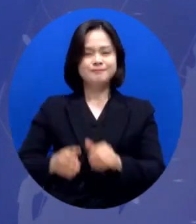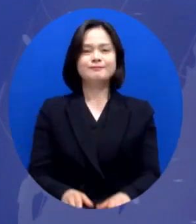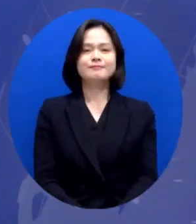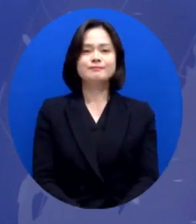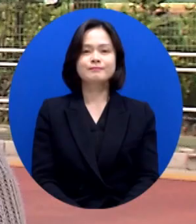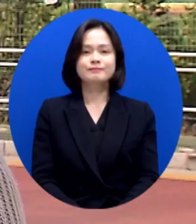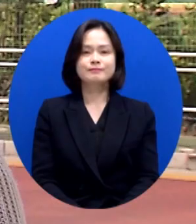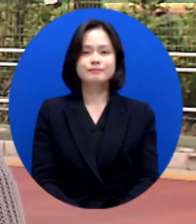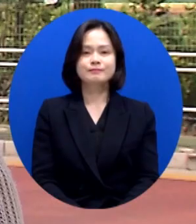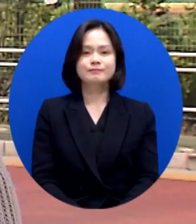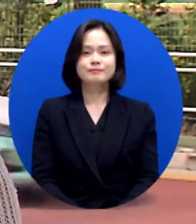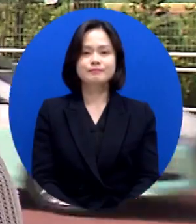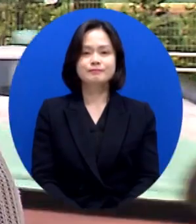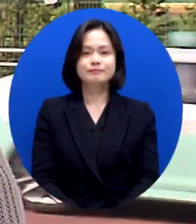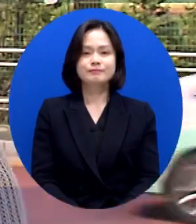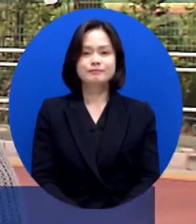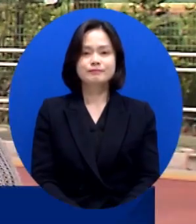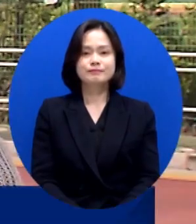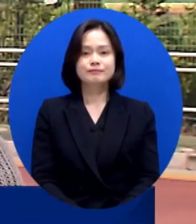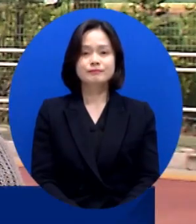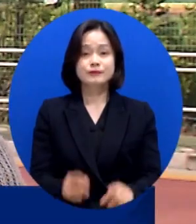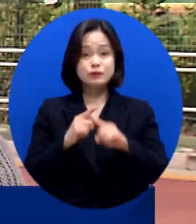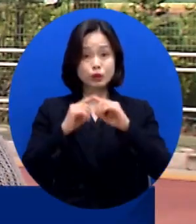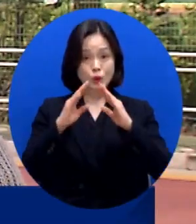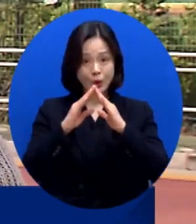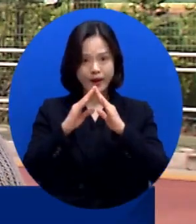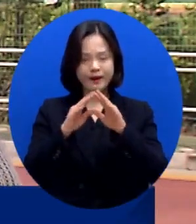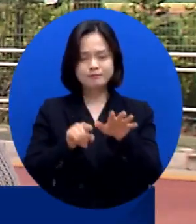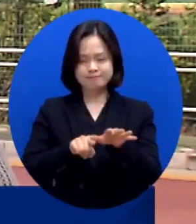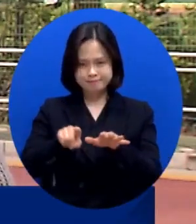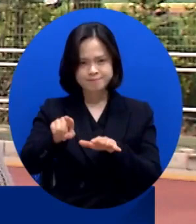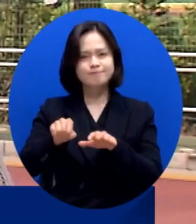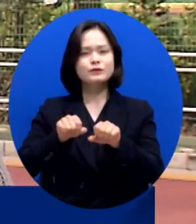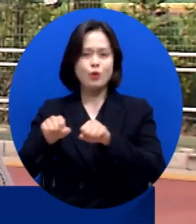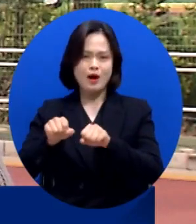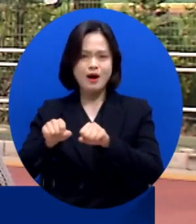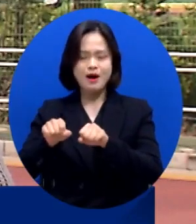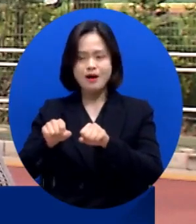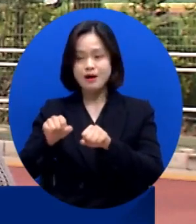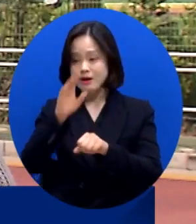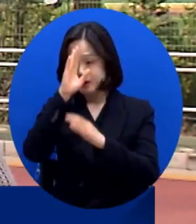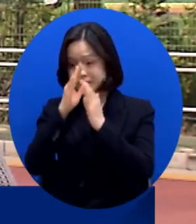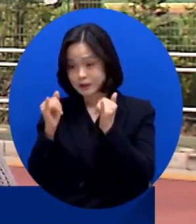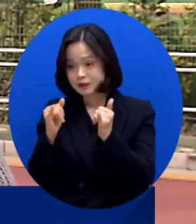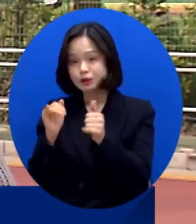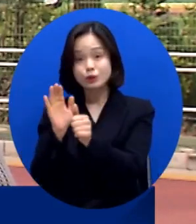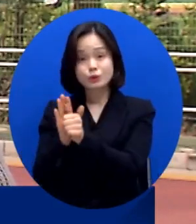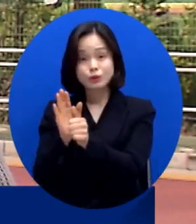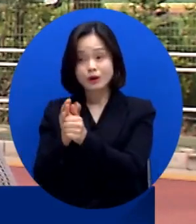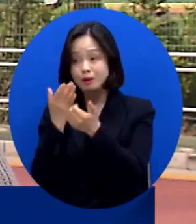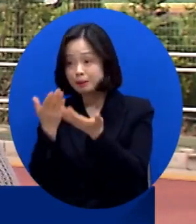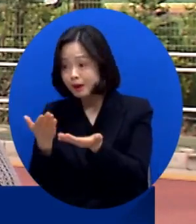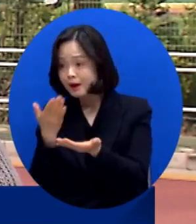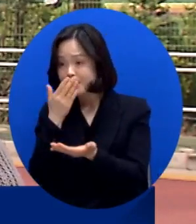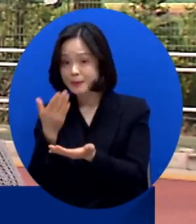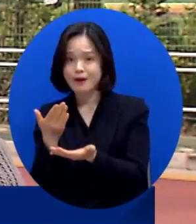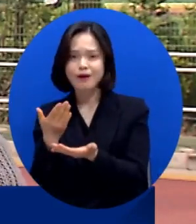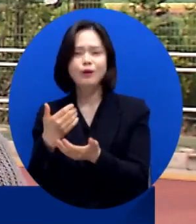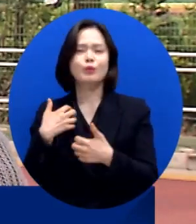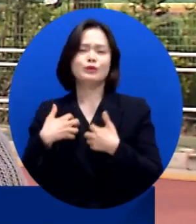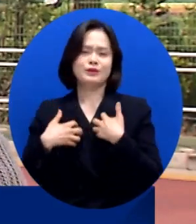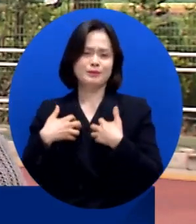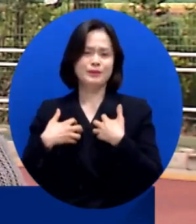들어보시겠습니다. 교회가 나서서 이렇게 작은 어떤 도움이나마 할 수 있는 기회가 돼서 너무